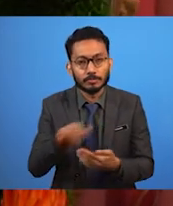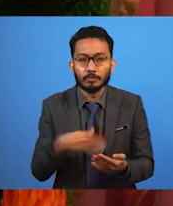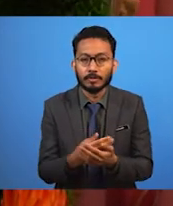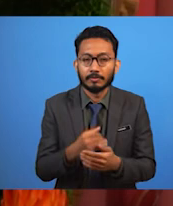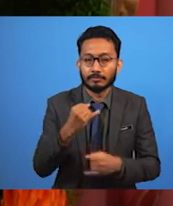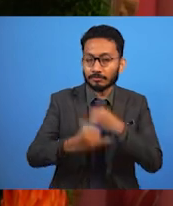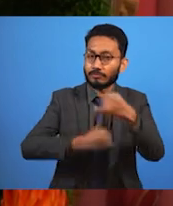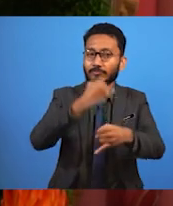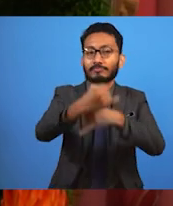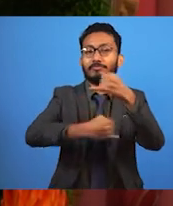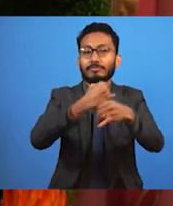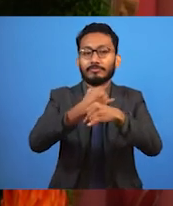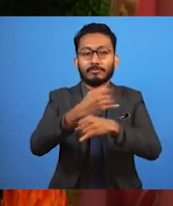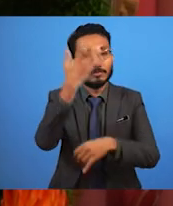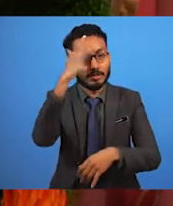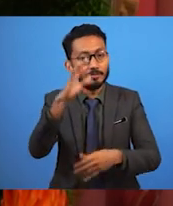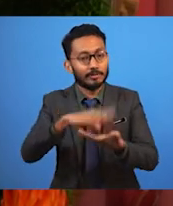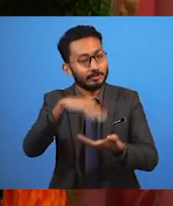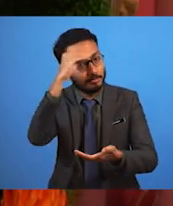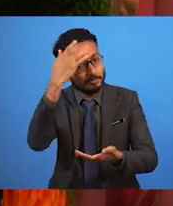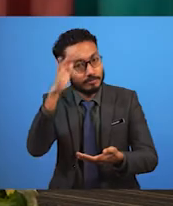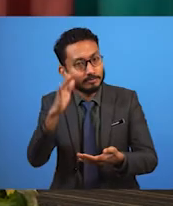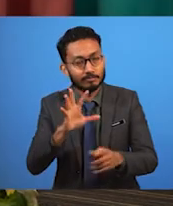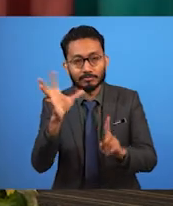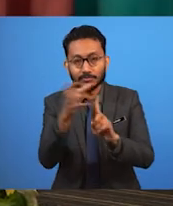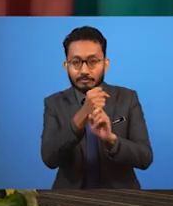menguasai objektif pembelajaran kita pada hari ini.